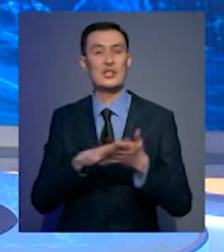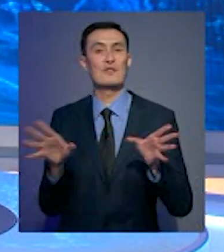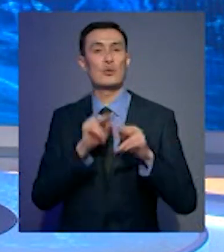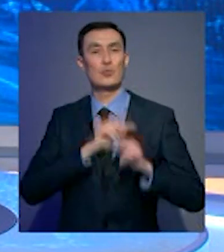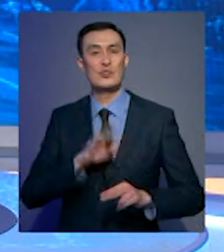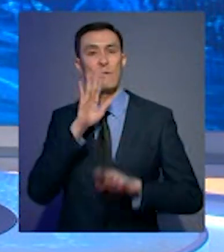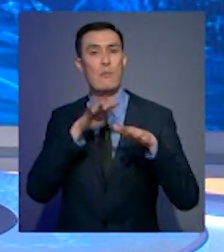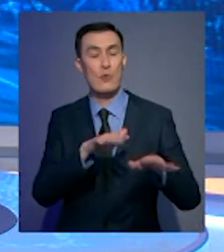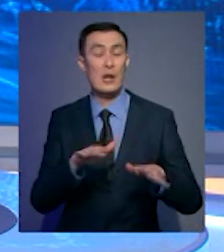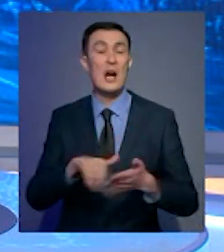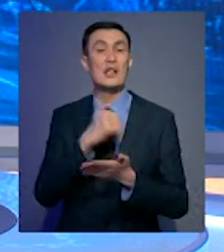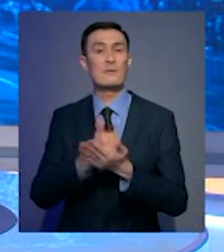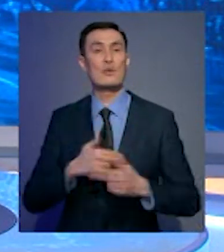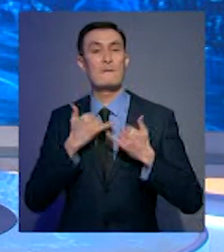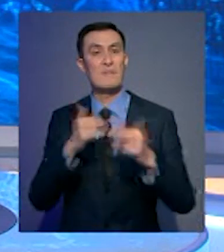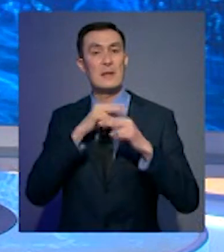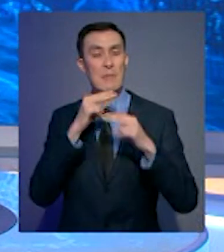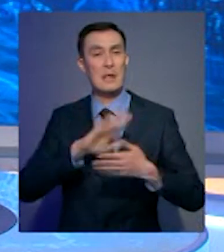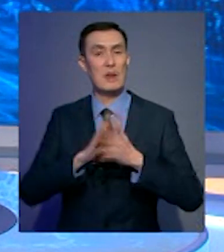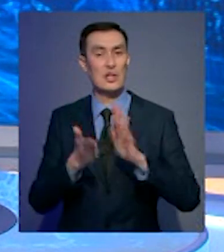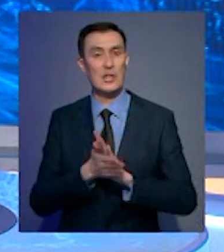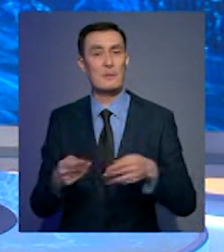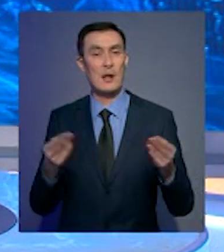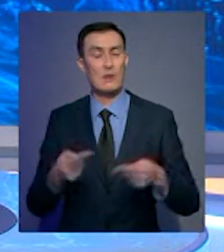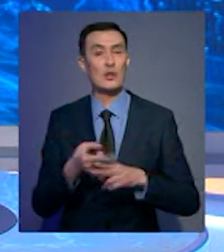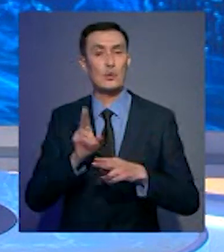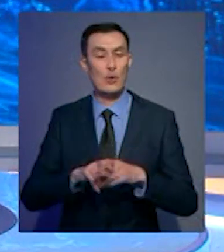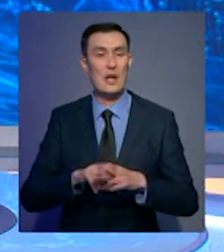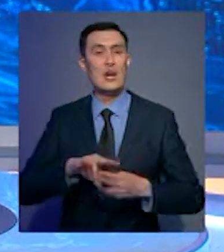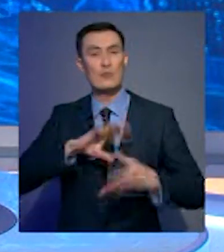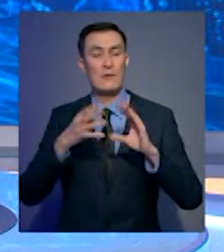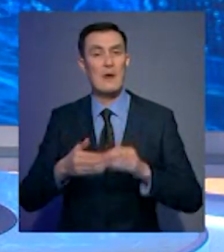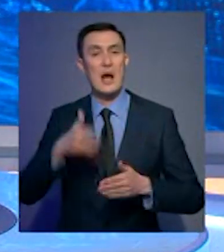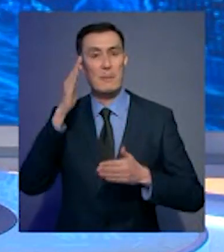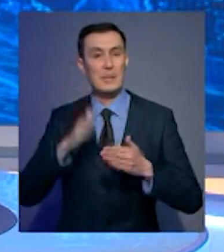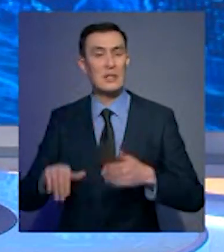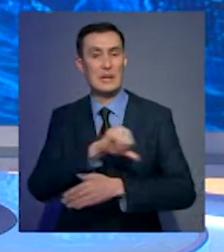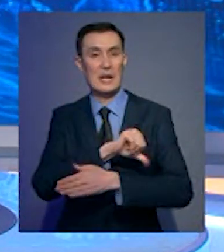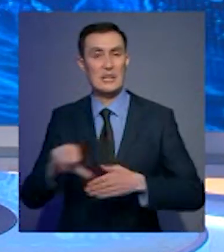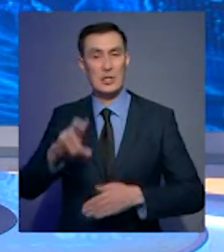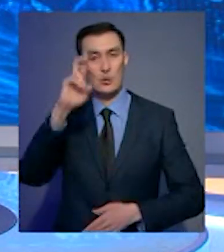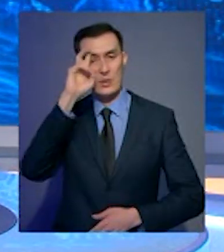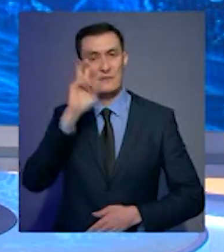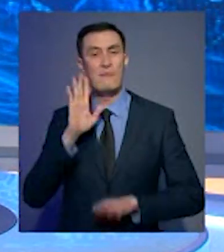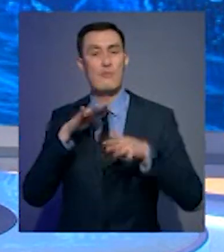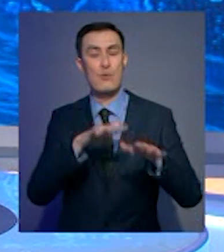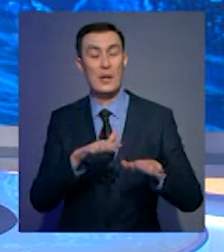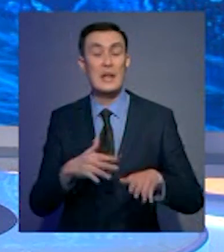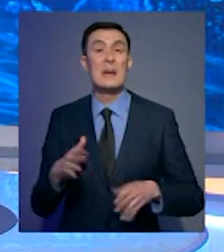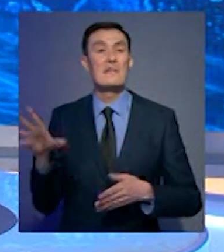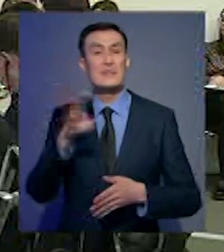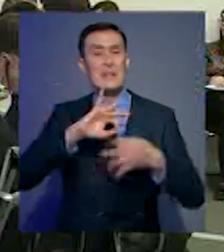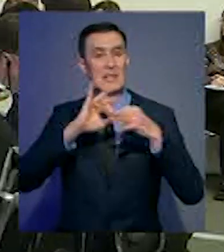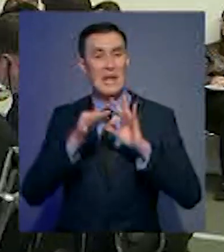море. Основное внимание уделили положениям соглашения, которое окончательно определит границы стран на Каспии. Всех